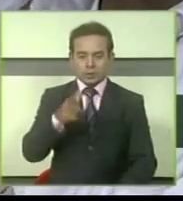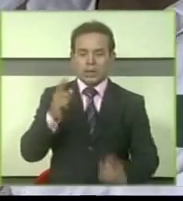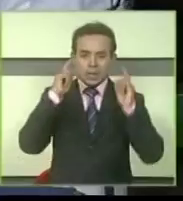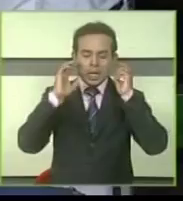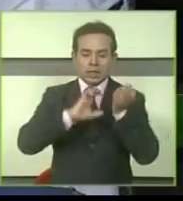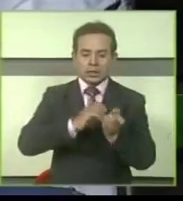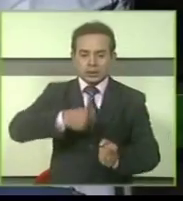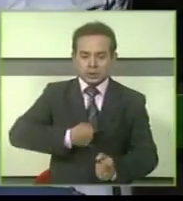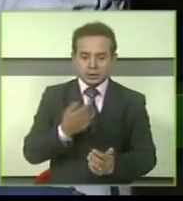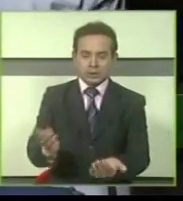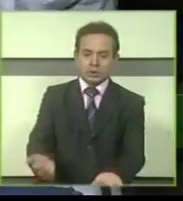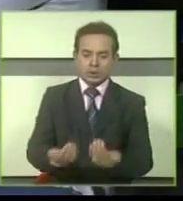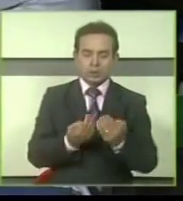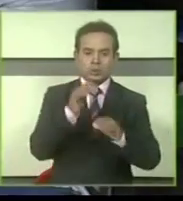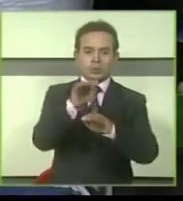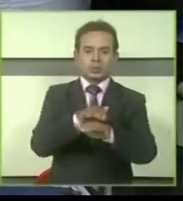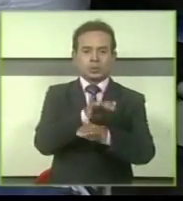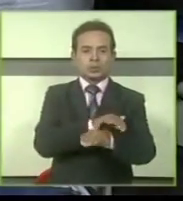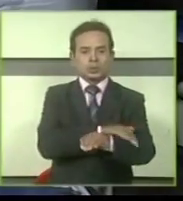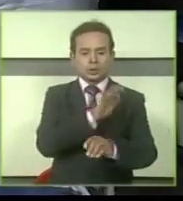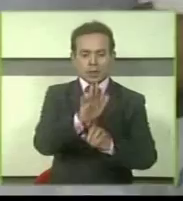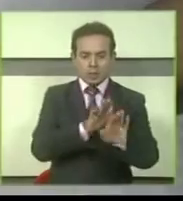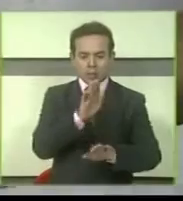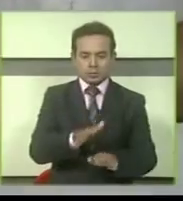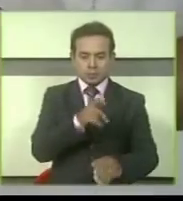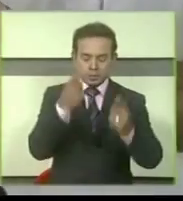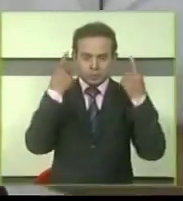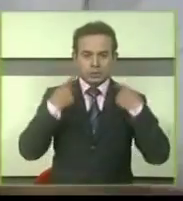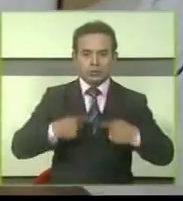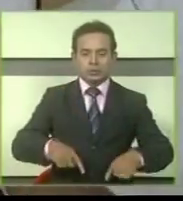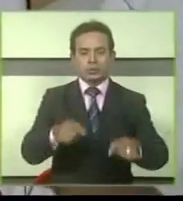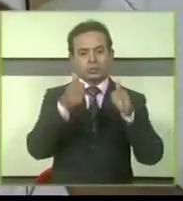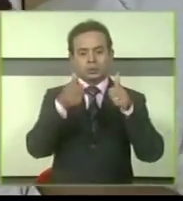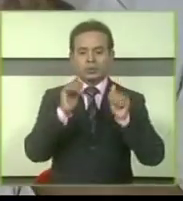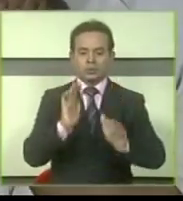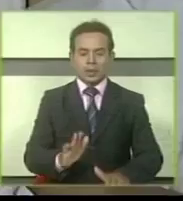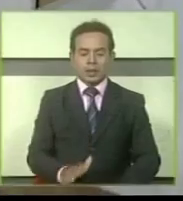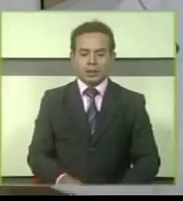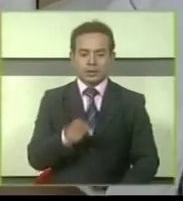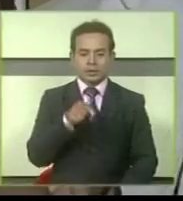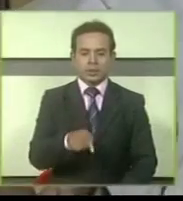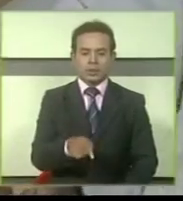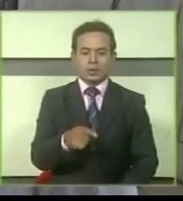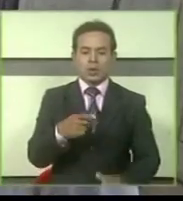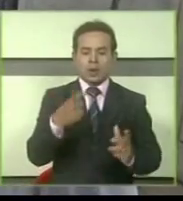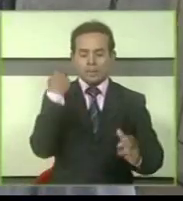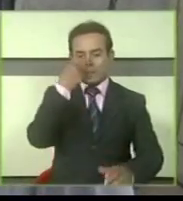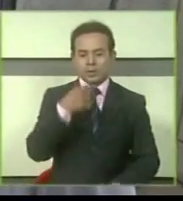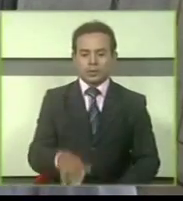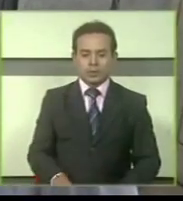জানেন ছেঁড়া নয়, ভালোবেসে ফুল ফোটানোর মধ্য দিয়েই আনন্দ পান। জগতে এমন লোকের সংখ্যা এখনো বেশি।